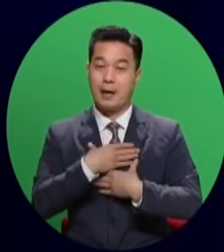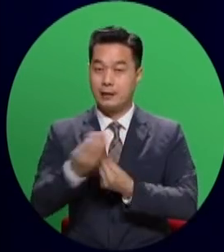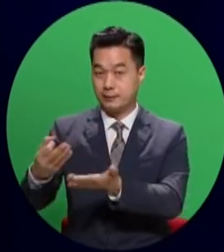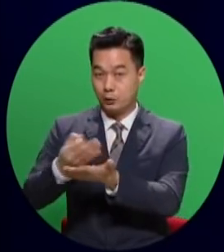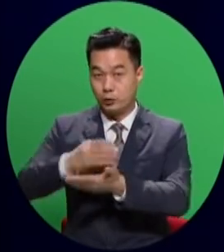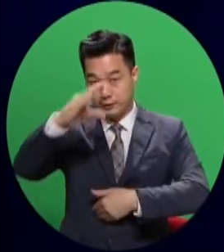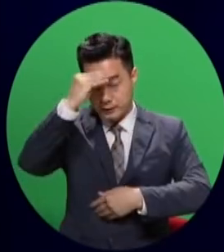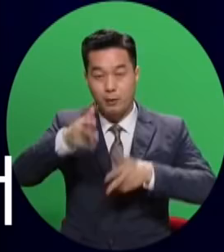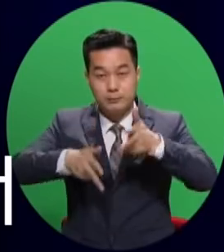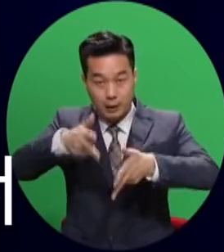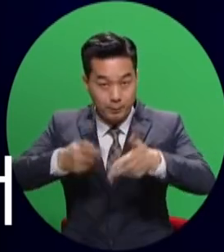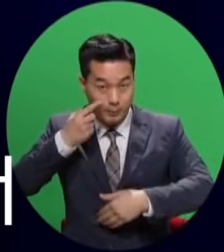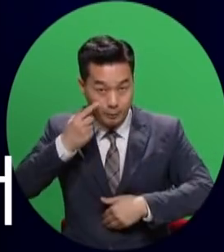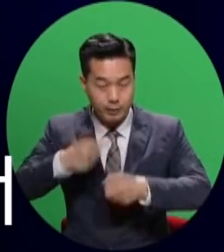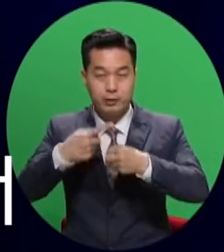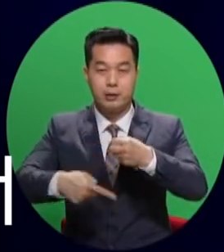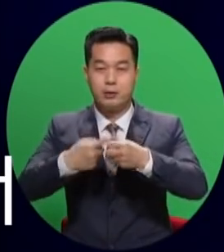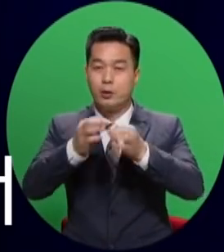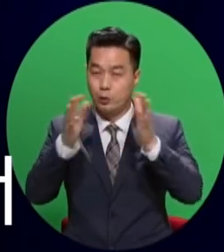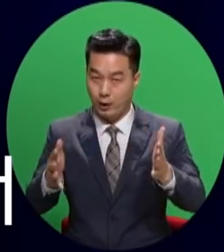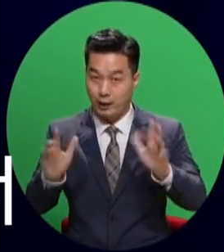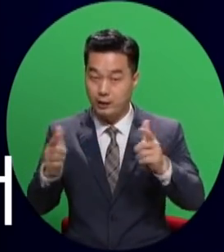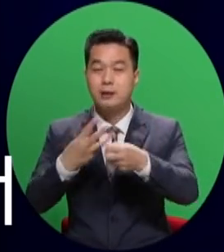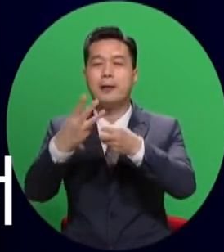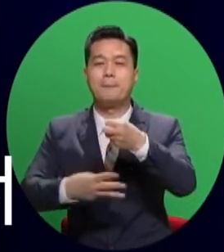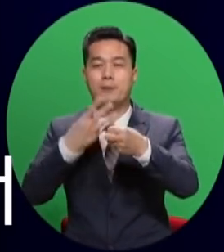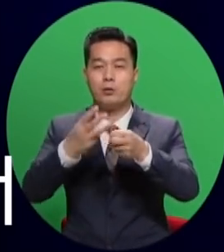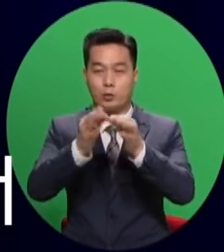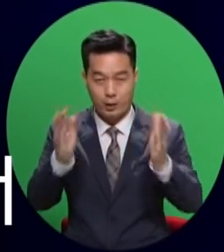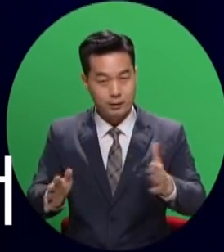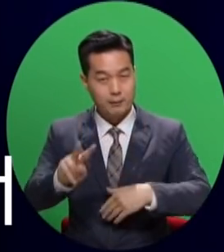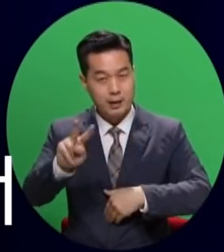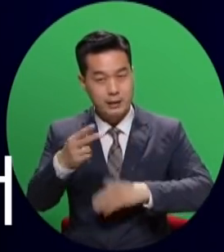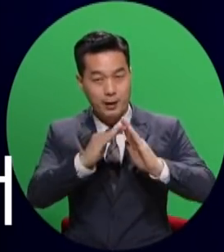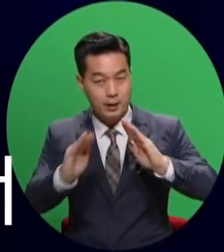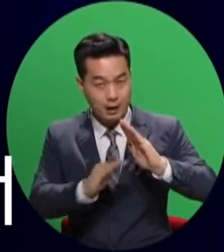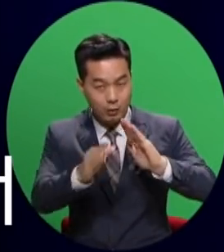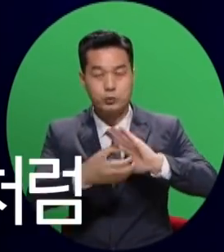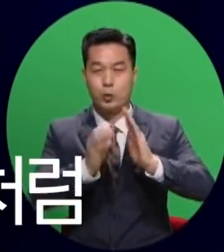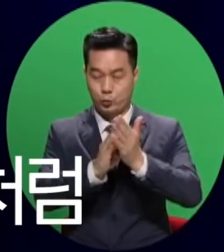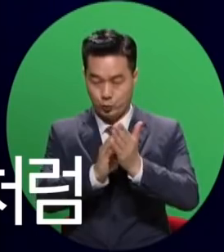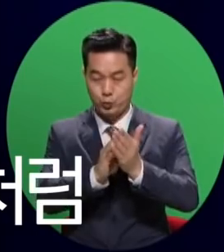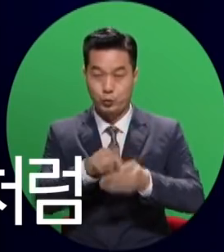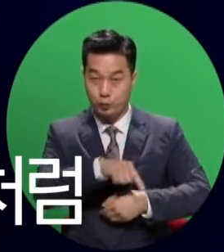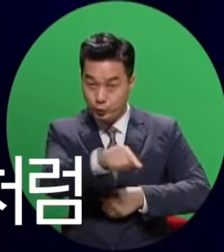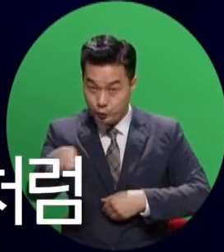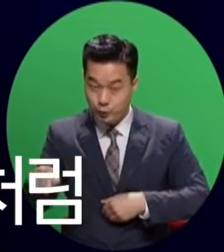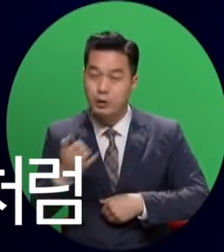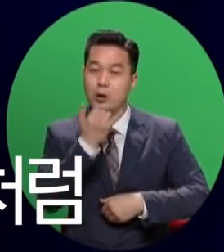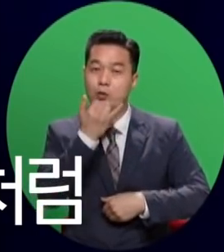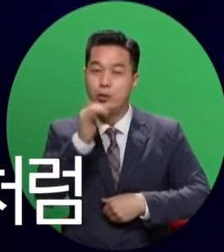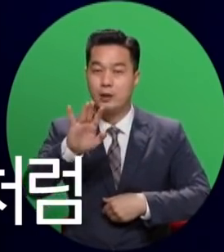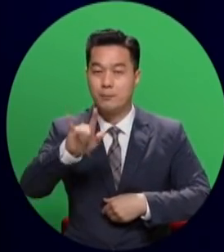시범사업 입니다 1년 동안 3년 동안 아 1 200가구 정도를 대상으로 해서 독일 베를린 이 시행하는